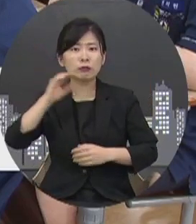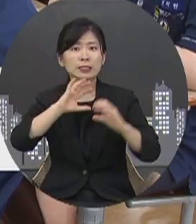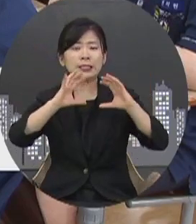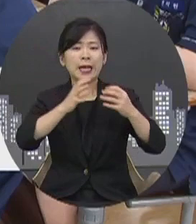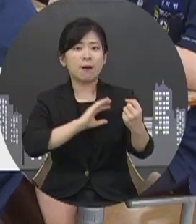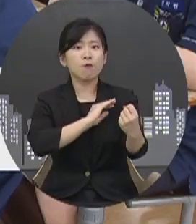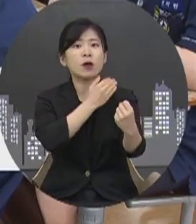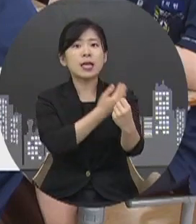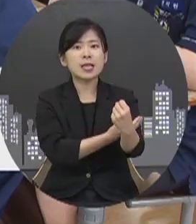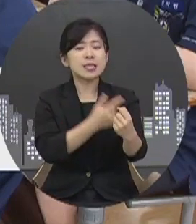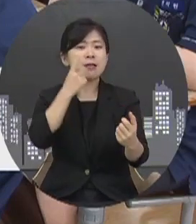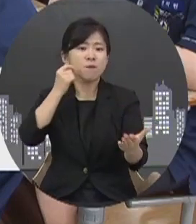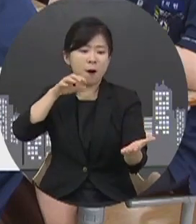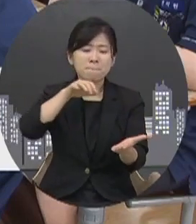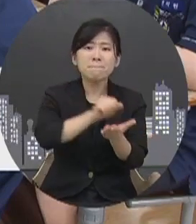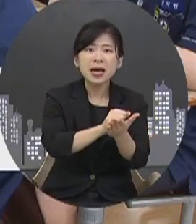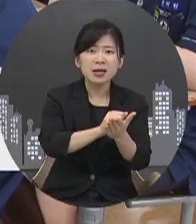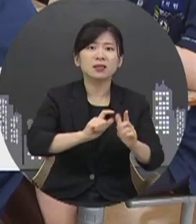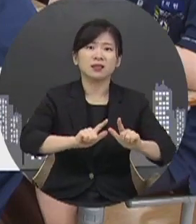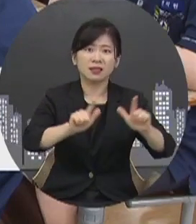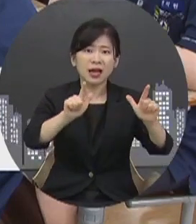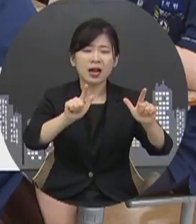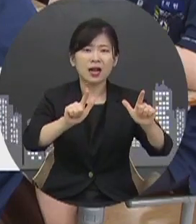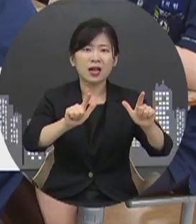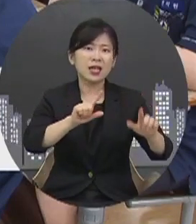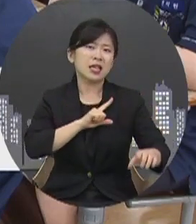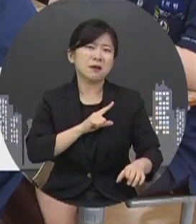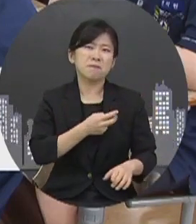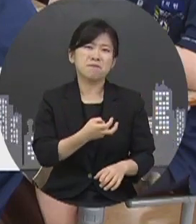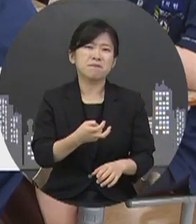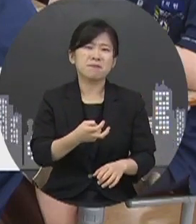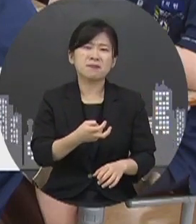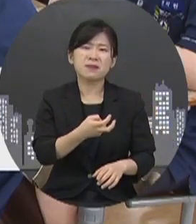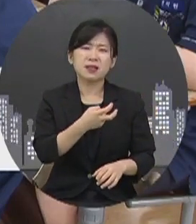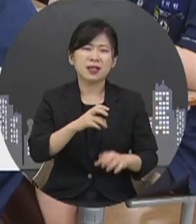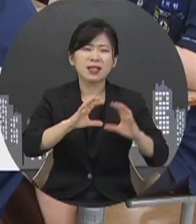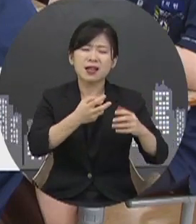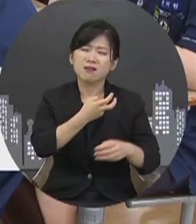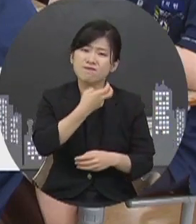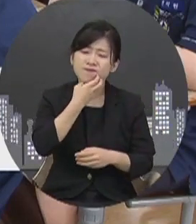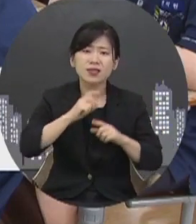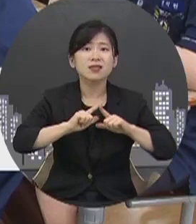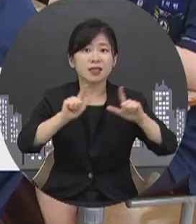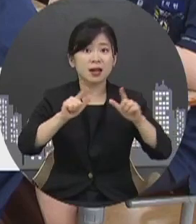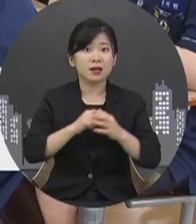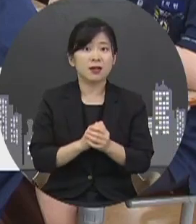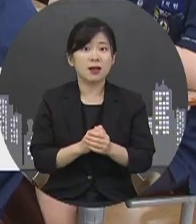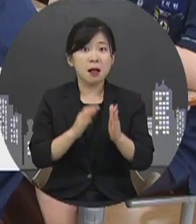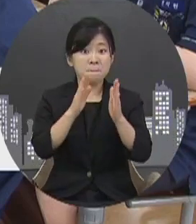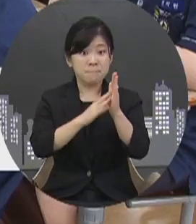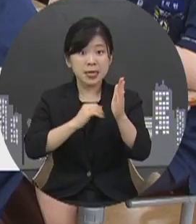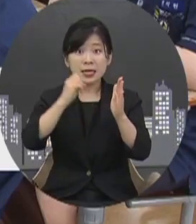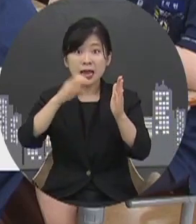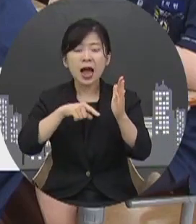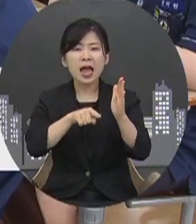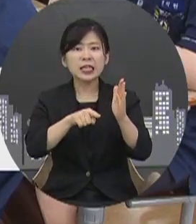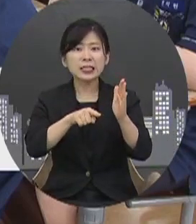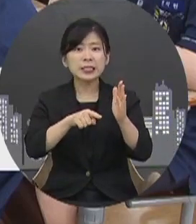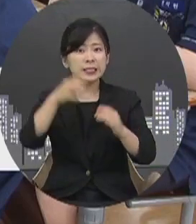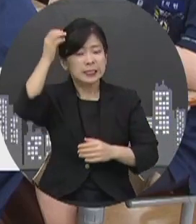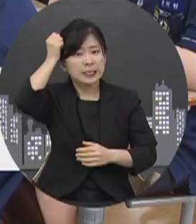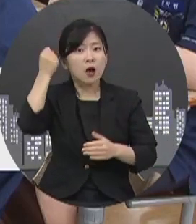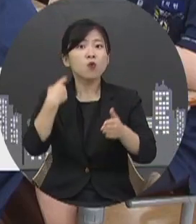경술 국치일입니다. 경남의 독립운동의 중심지였던 밀양에서는 그 아픔들을 잊지 않기 위해서 뜻깊은 수업들이